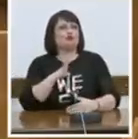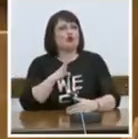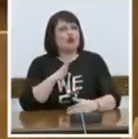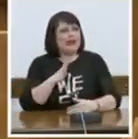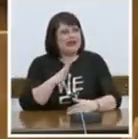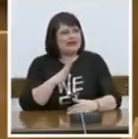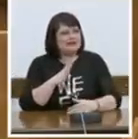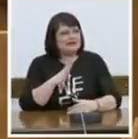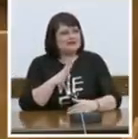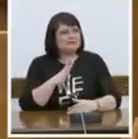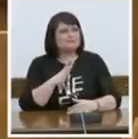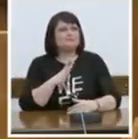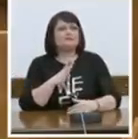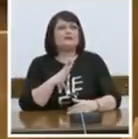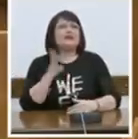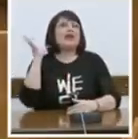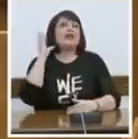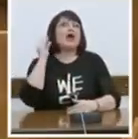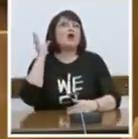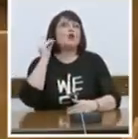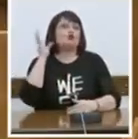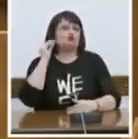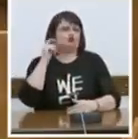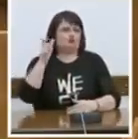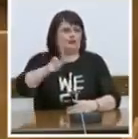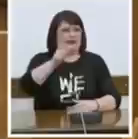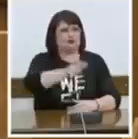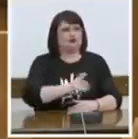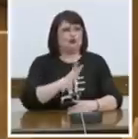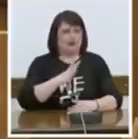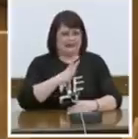να ακουστούν οι πολίτες μέσα στη Βουλή.